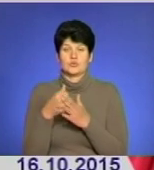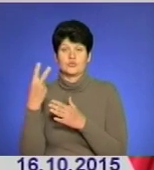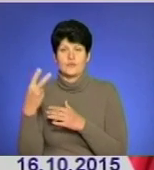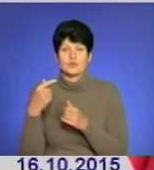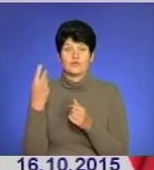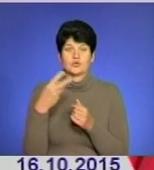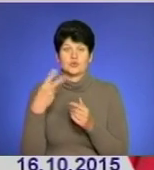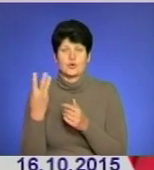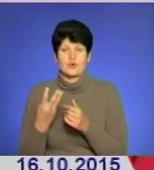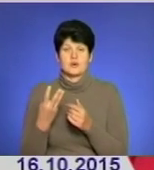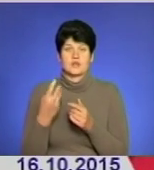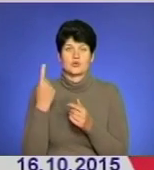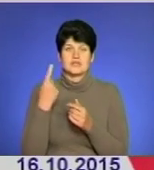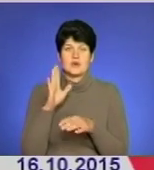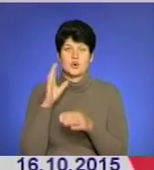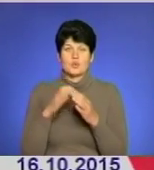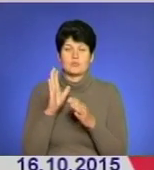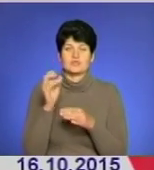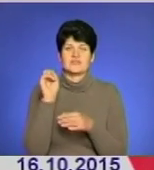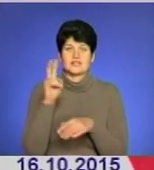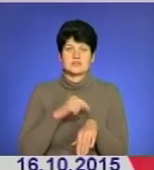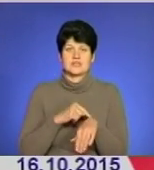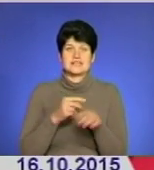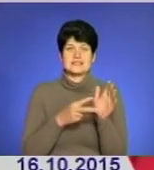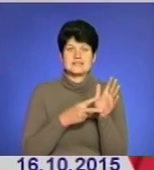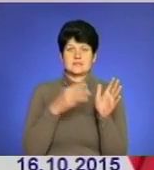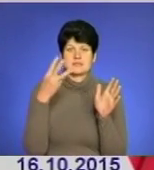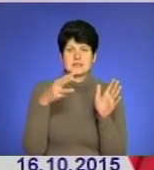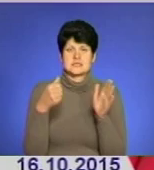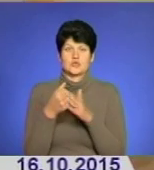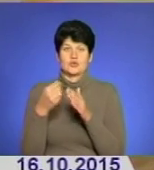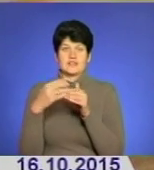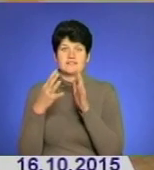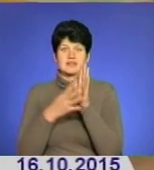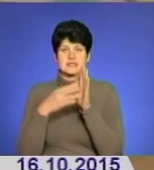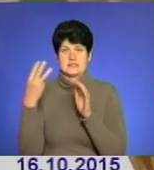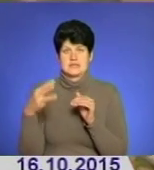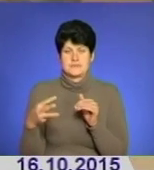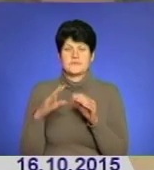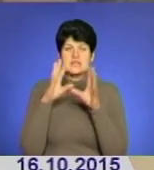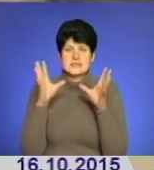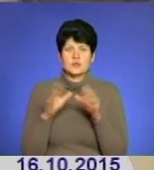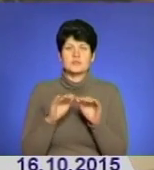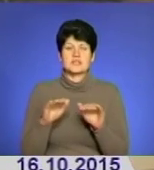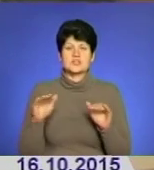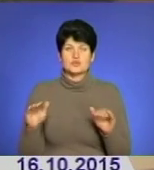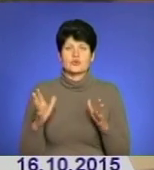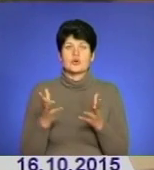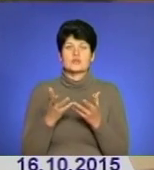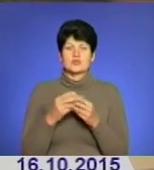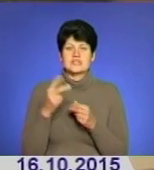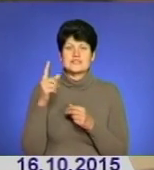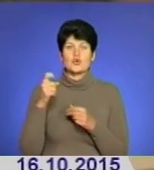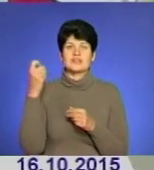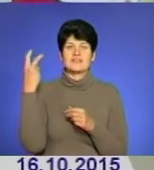далі, і одна з груп буде 12 годин, з 7:30 до 19:30. Загалом дитячий садок розрахований на